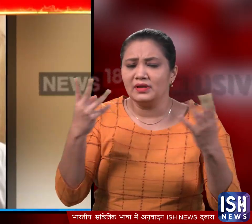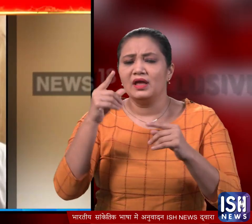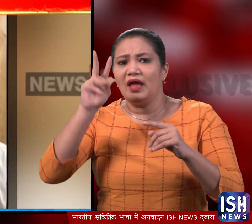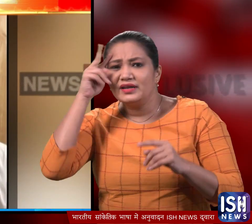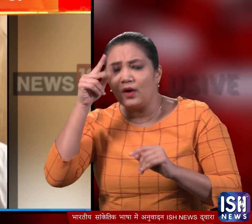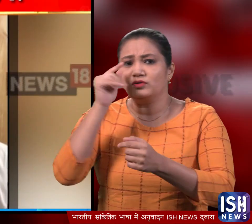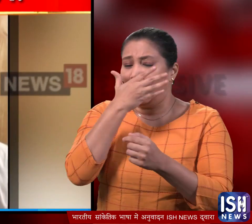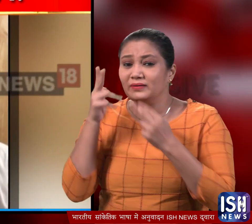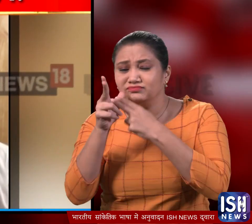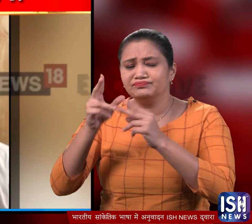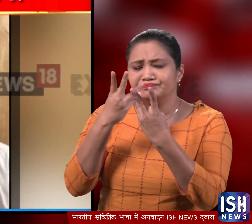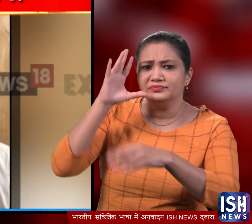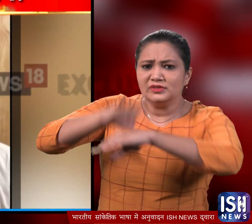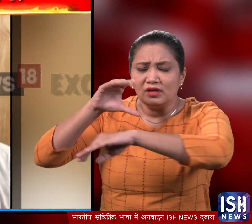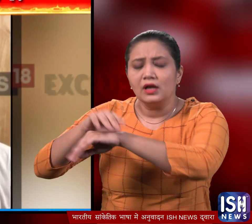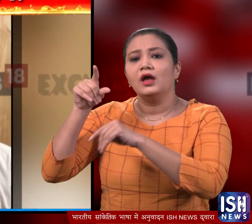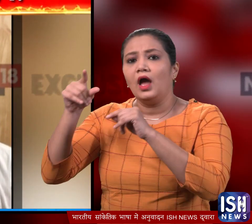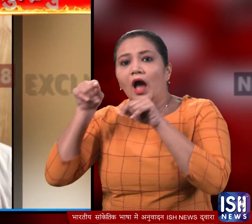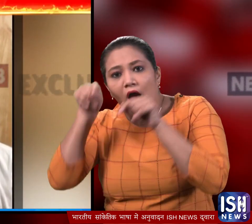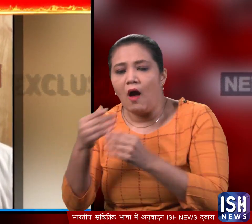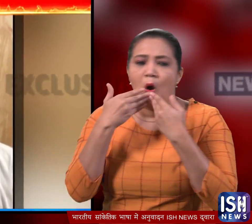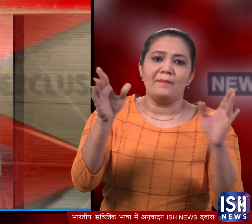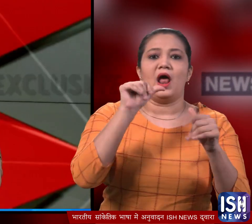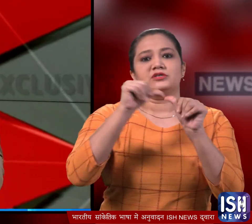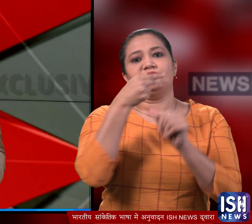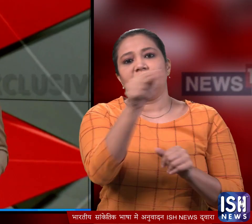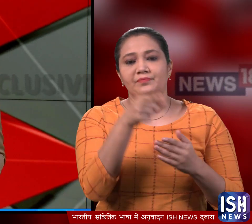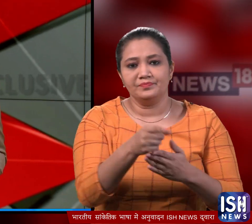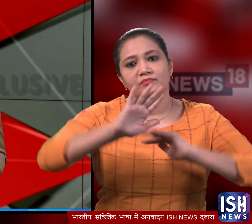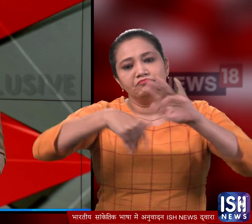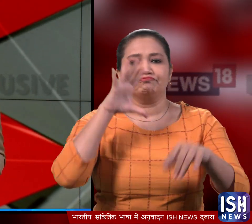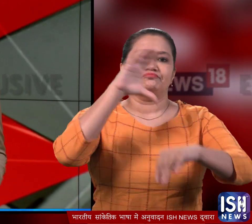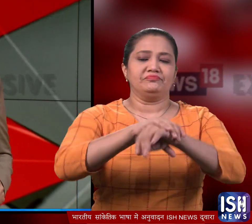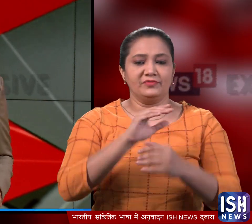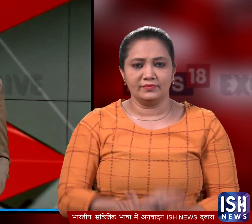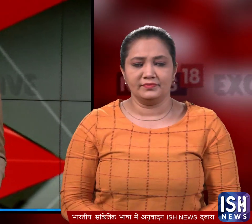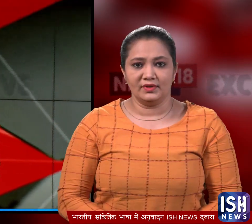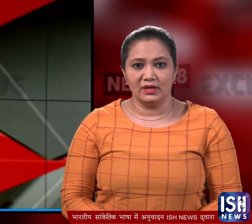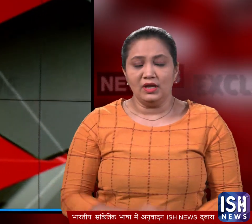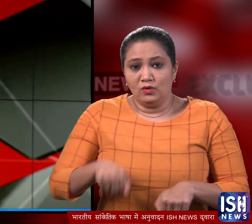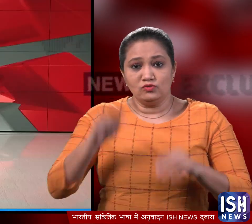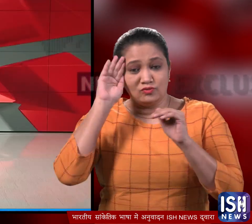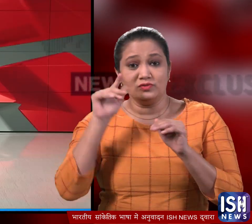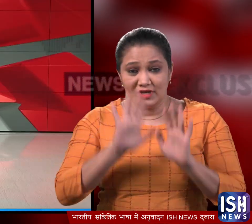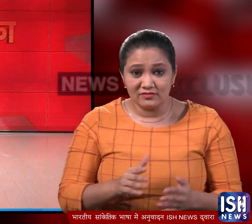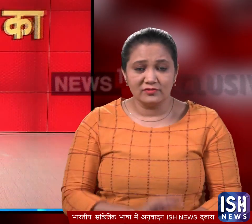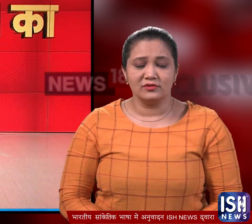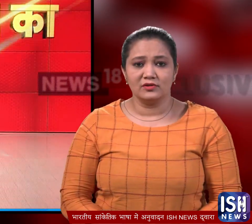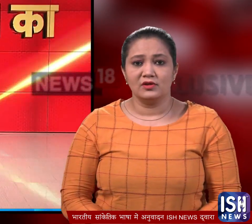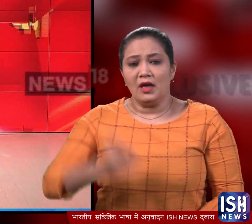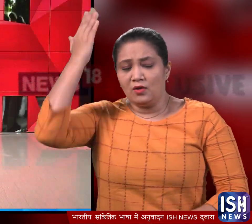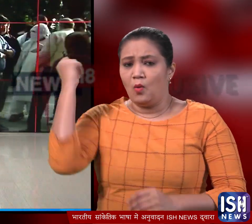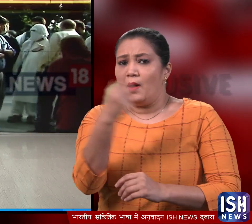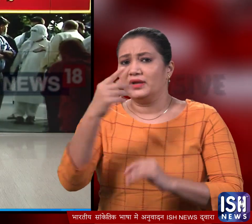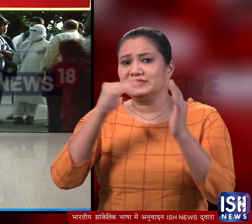गए संदिग्ध आतंकियों ने पूछताछ में अशरफ का नाम लिया था, जिसके बाद उसे गिरफ्तार किया गया। जानकारी मिली है कि पिछले महीने गिरफ्तार हुए